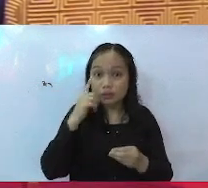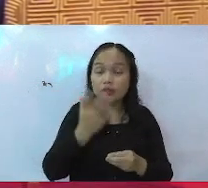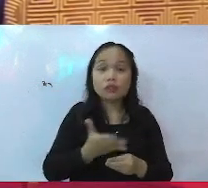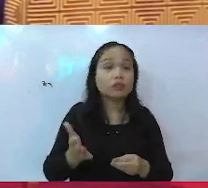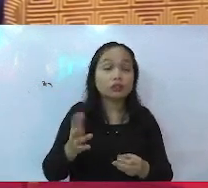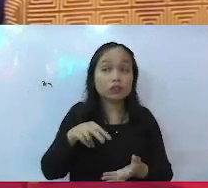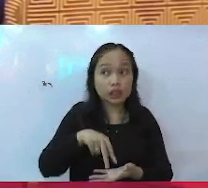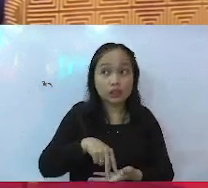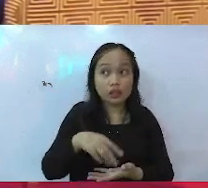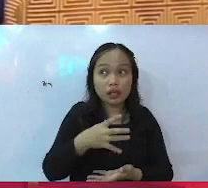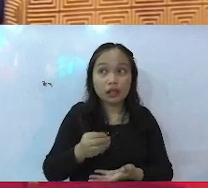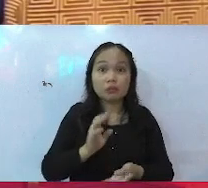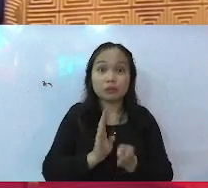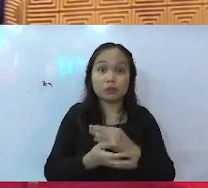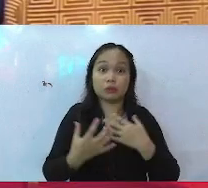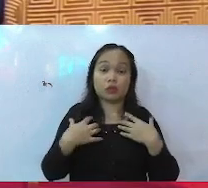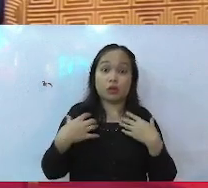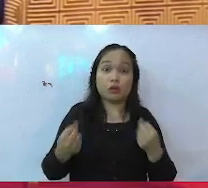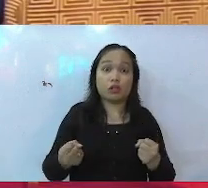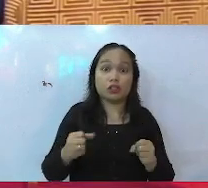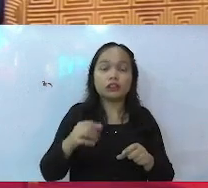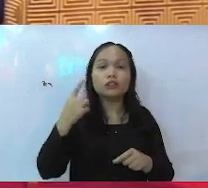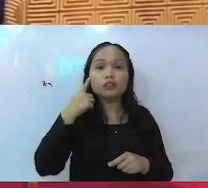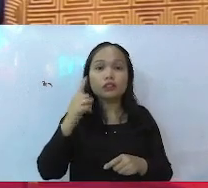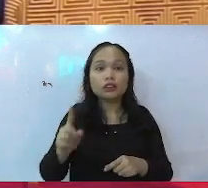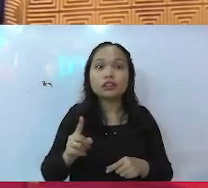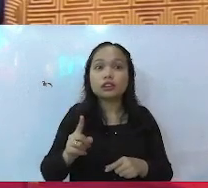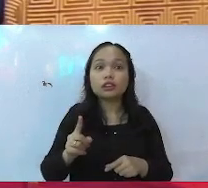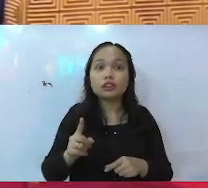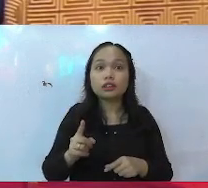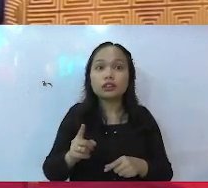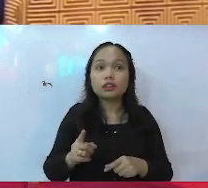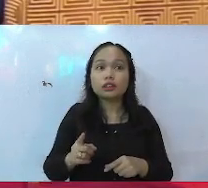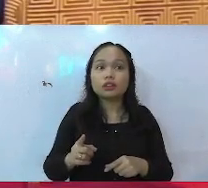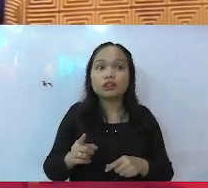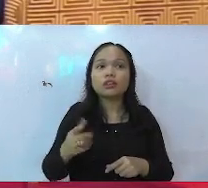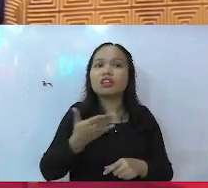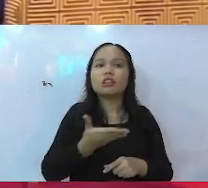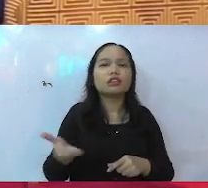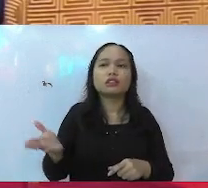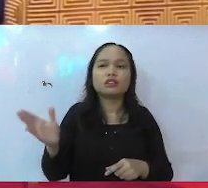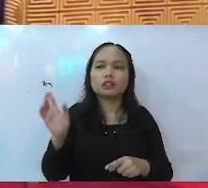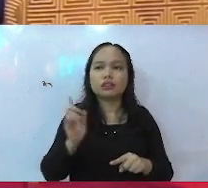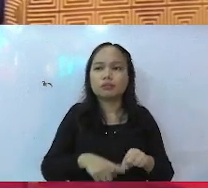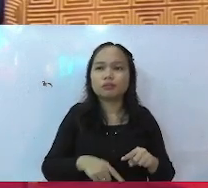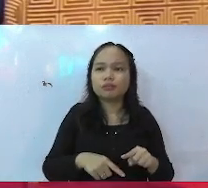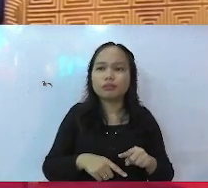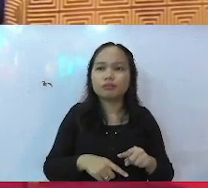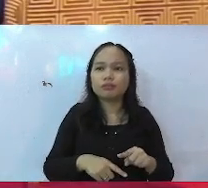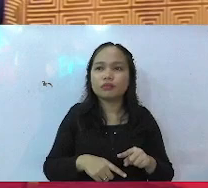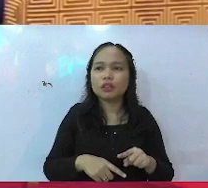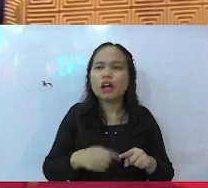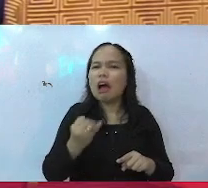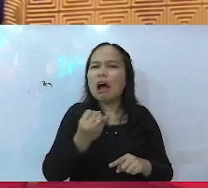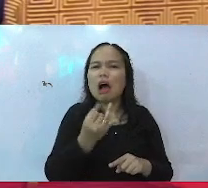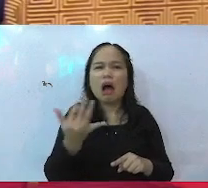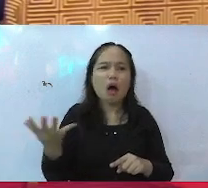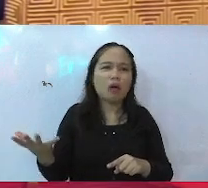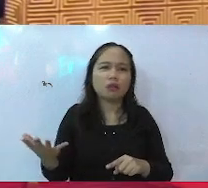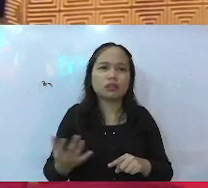up as you steadfastly standing up and standing out hindi natin hindi natin mabibilang kung anong